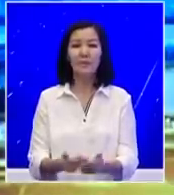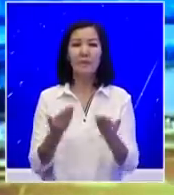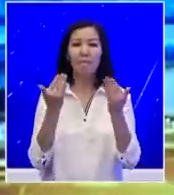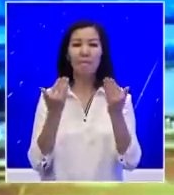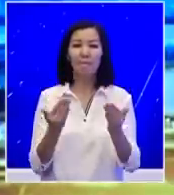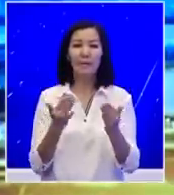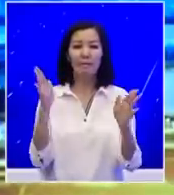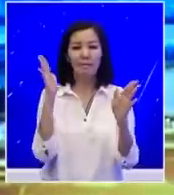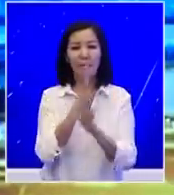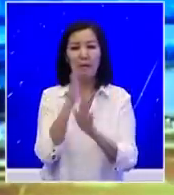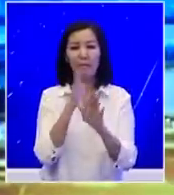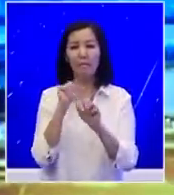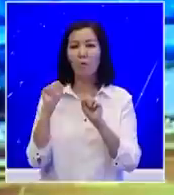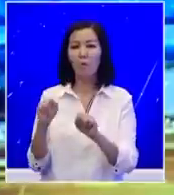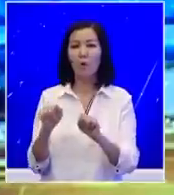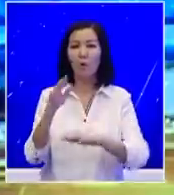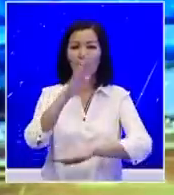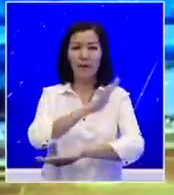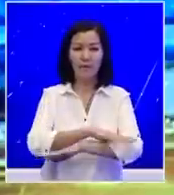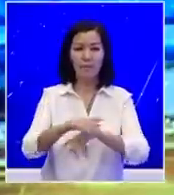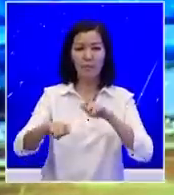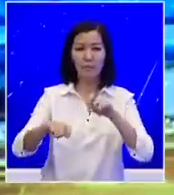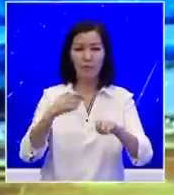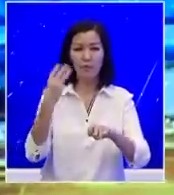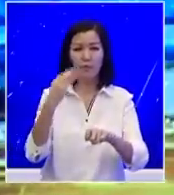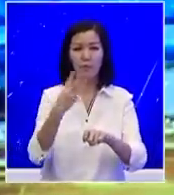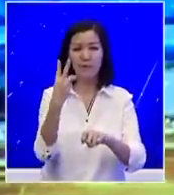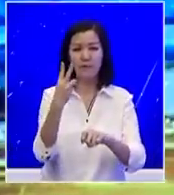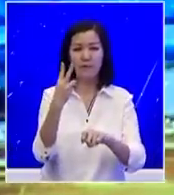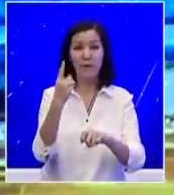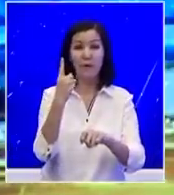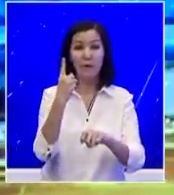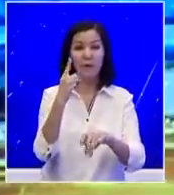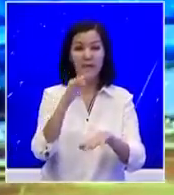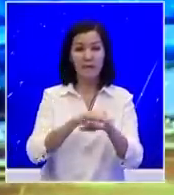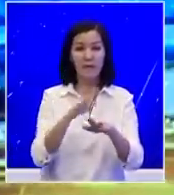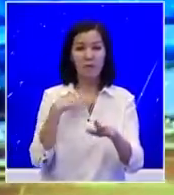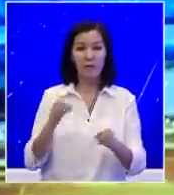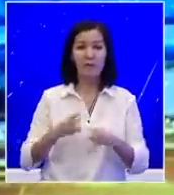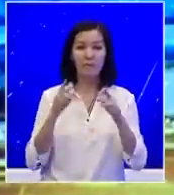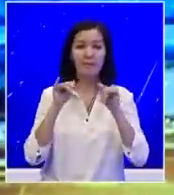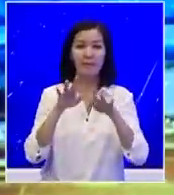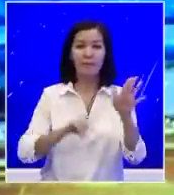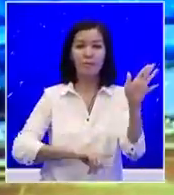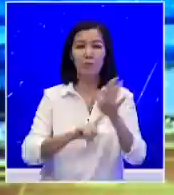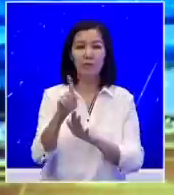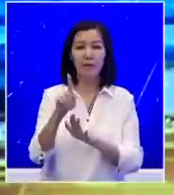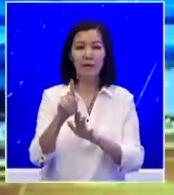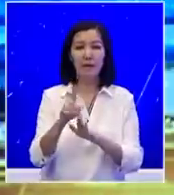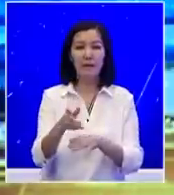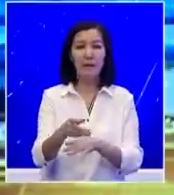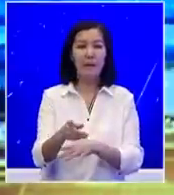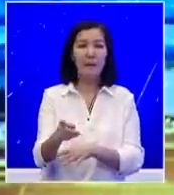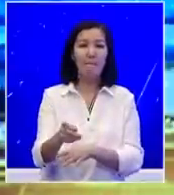Өзгеде жаңалықтар, биыл өңірде табиғат қорғау тәртібін бұзудың 31 дерегі бойынша қылмыстық іс қозғалған. Оның ішінде заңсыз балық